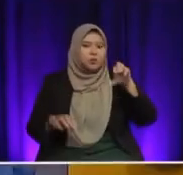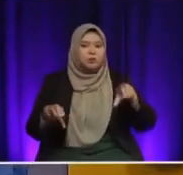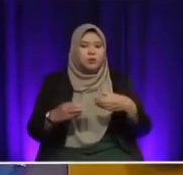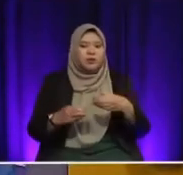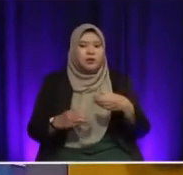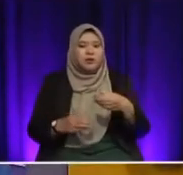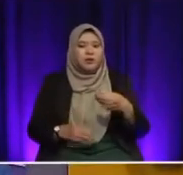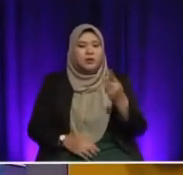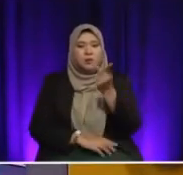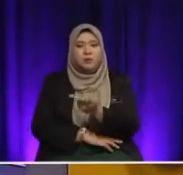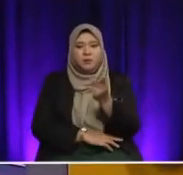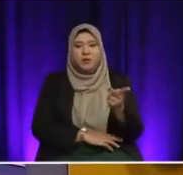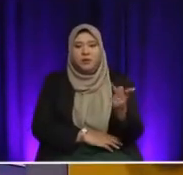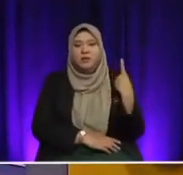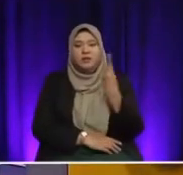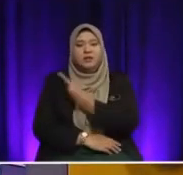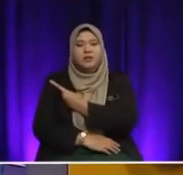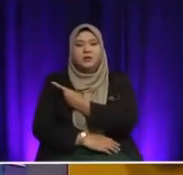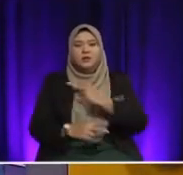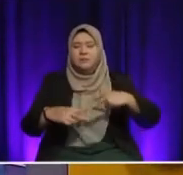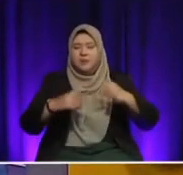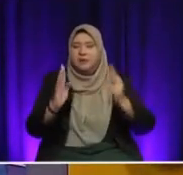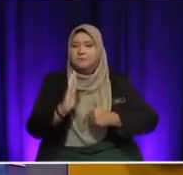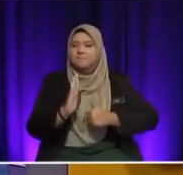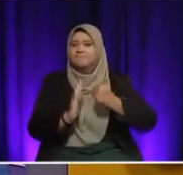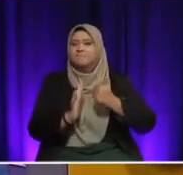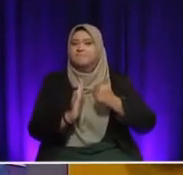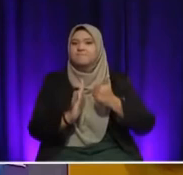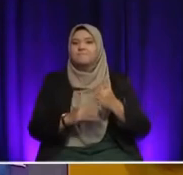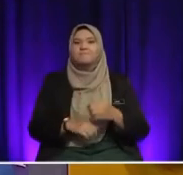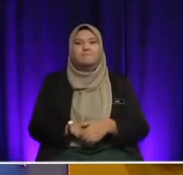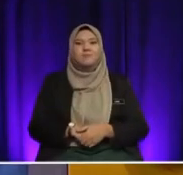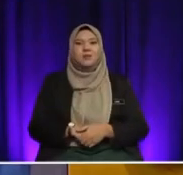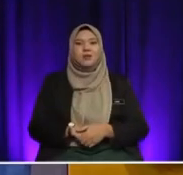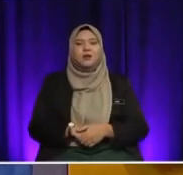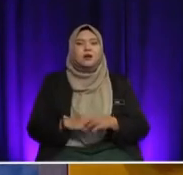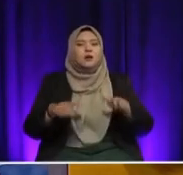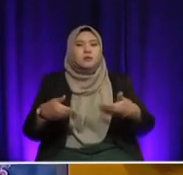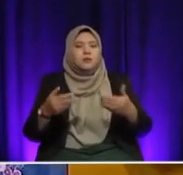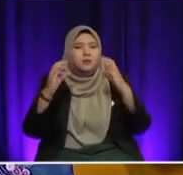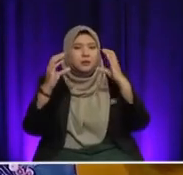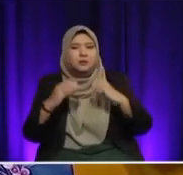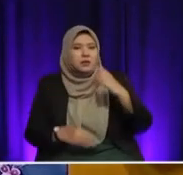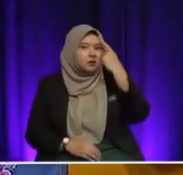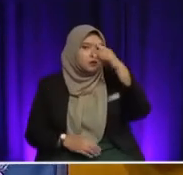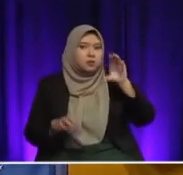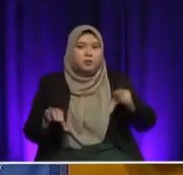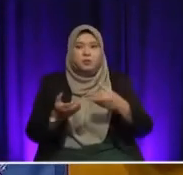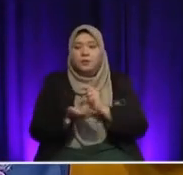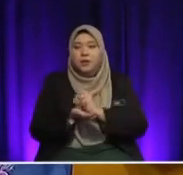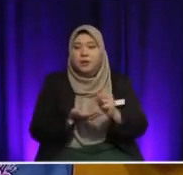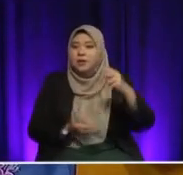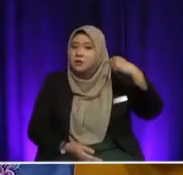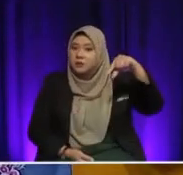Kita akan menggunakan deria. Dekat makmal pemprosesan makanan, kita gunakan deria je lah. Apa deria yang terlibat? Kita ada